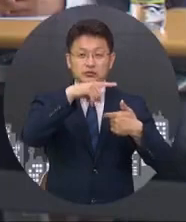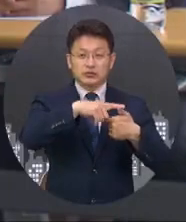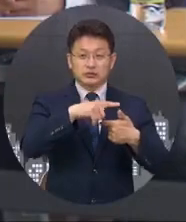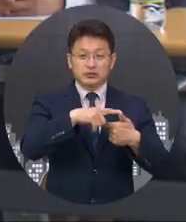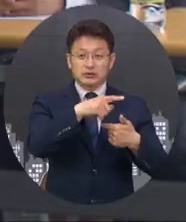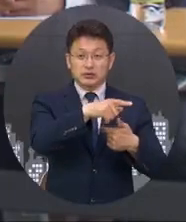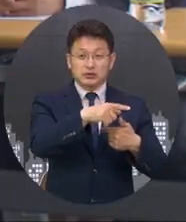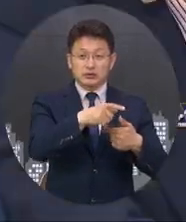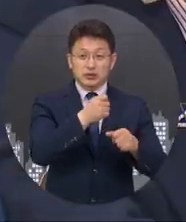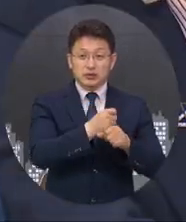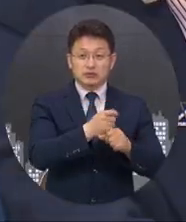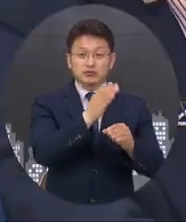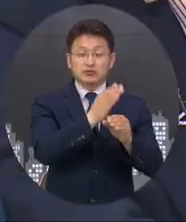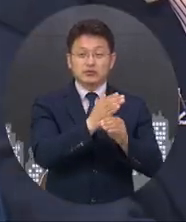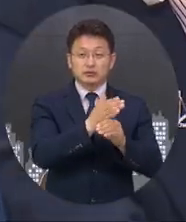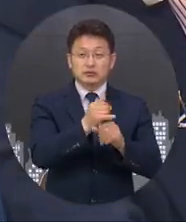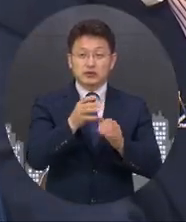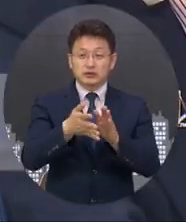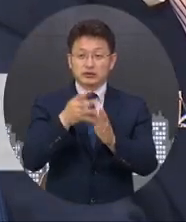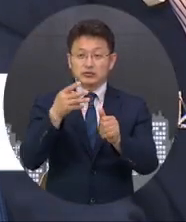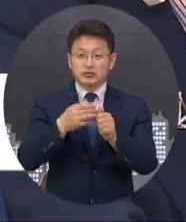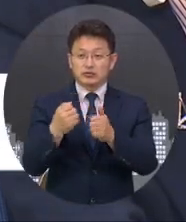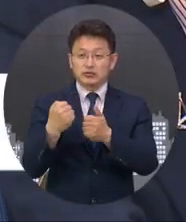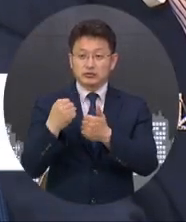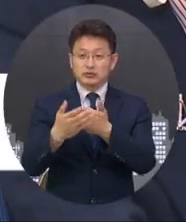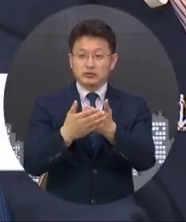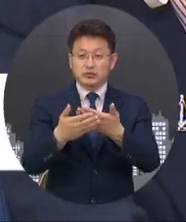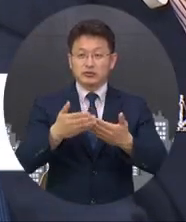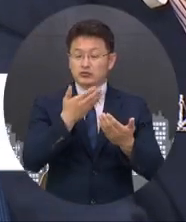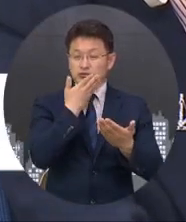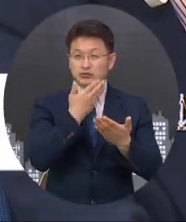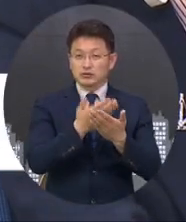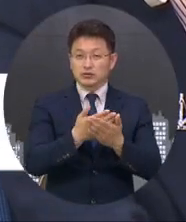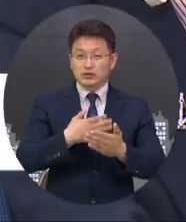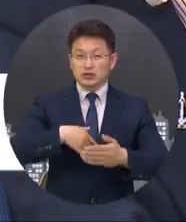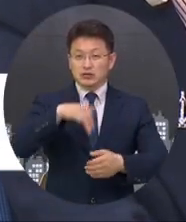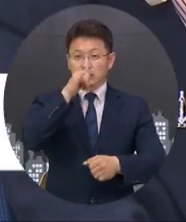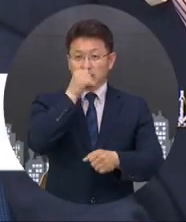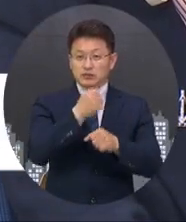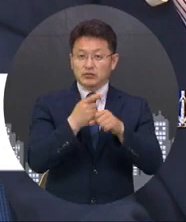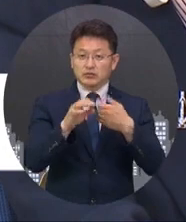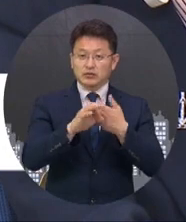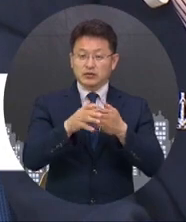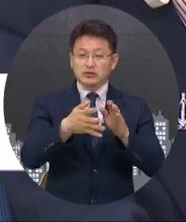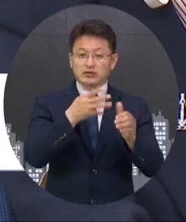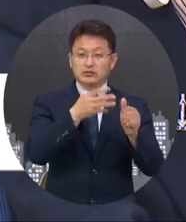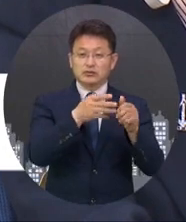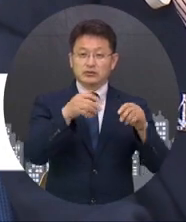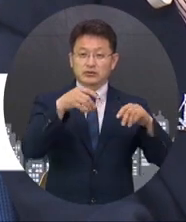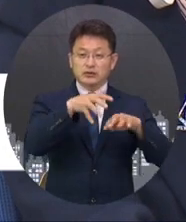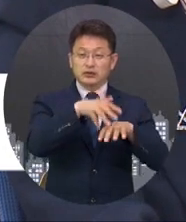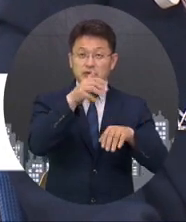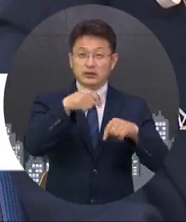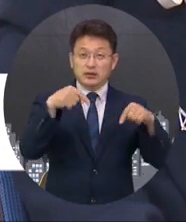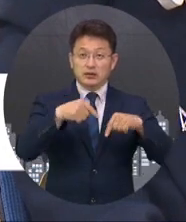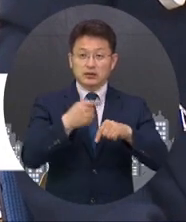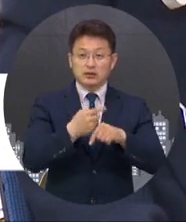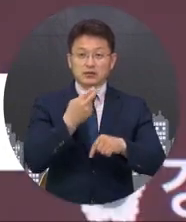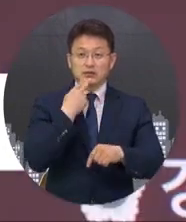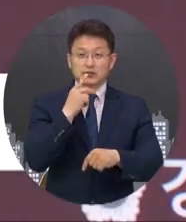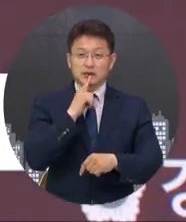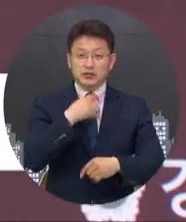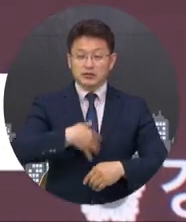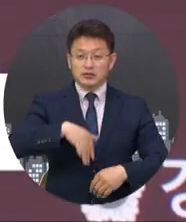거점론을 제시했습니다. 시군의 협력이 중요한 부분인데 제가 알고 있기로는 시군 단체장과의 논의된 바가 없다고 알고